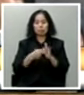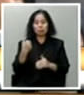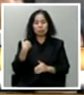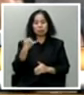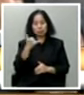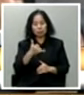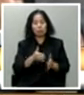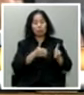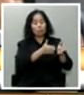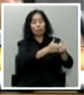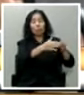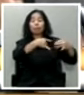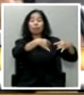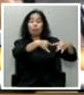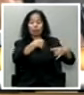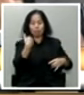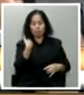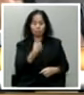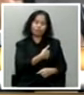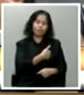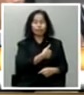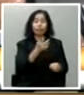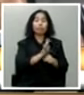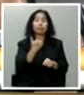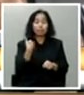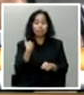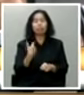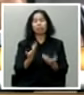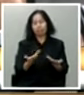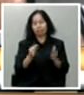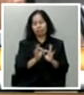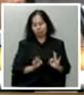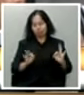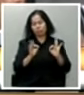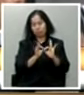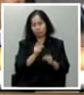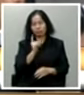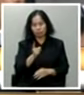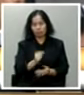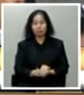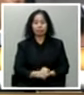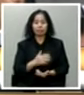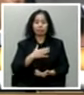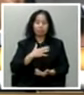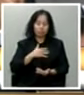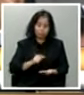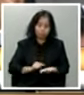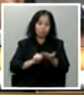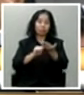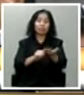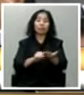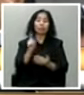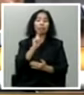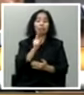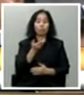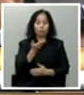ในซีกของฝ่ายค้านแต่มันก็เป็นความจำเป็นจริงๆครับท่านประธานที่ผมจะต้องเสนอในการ